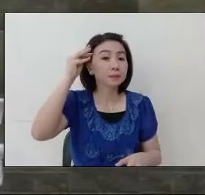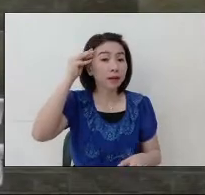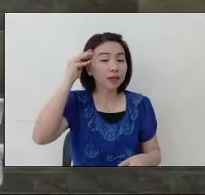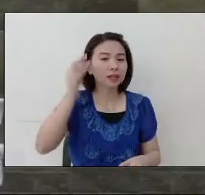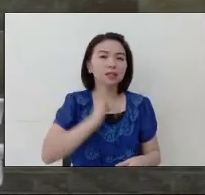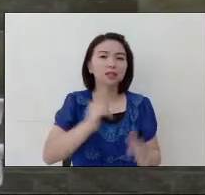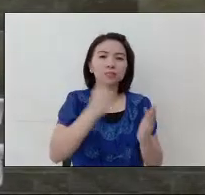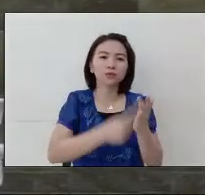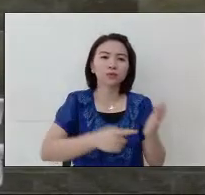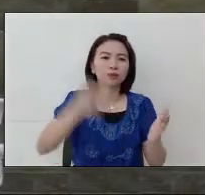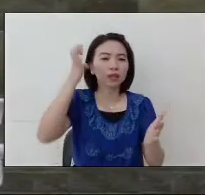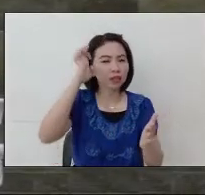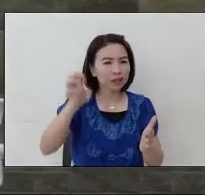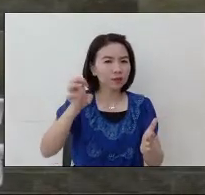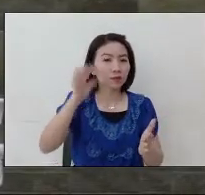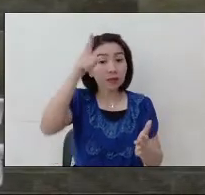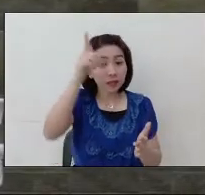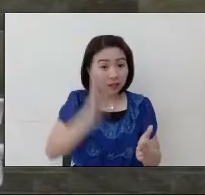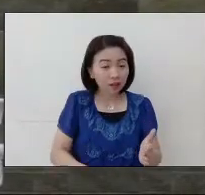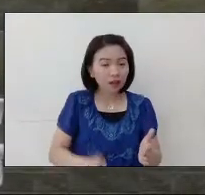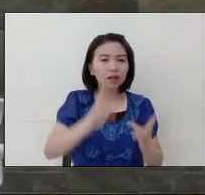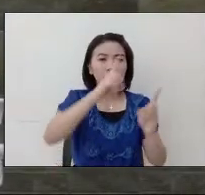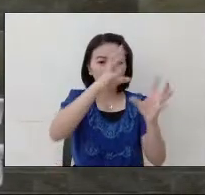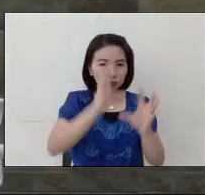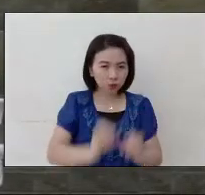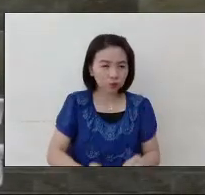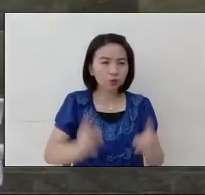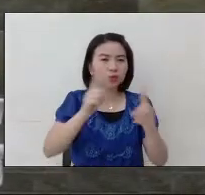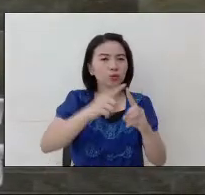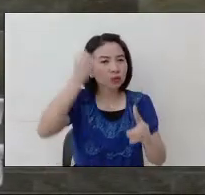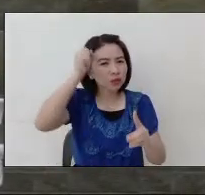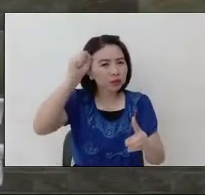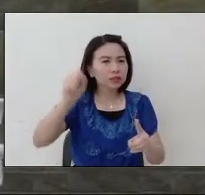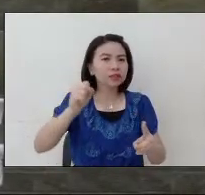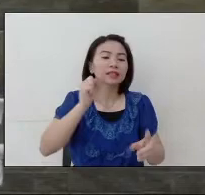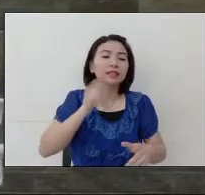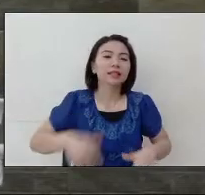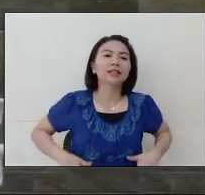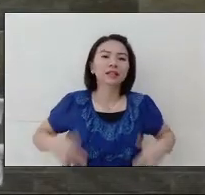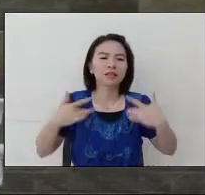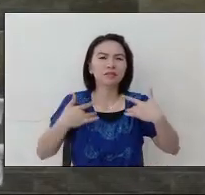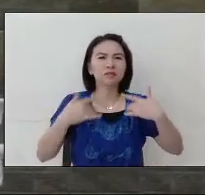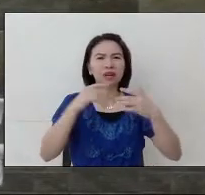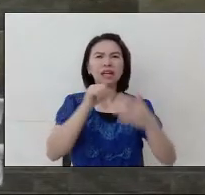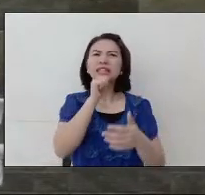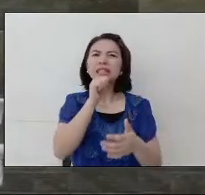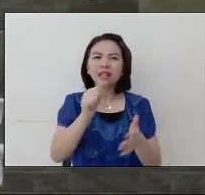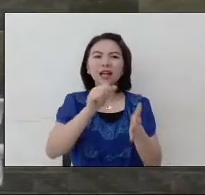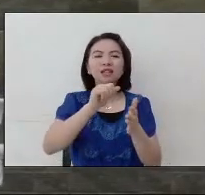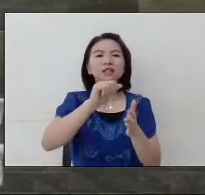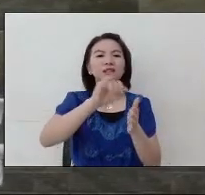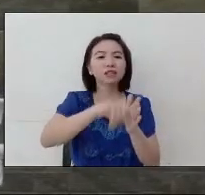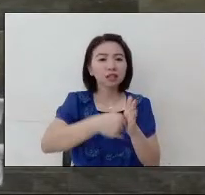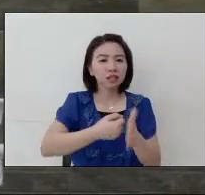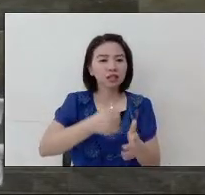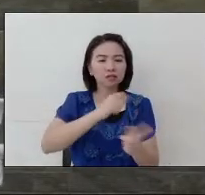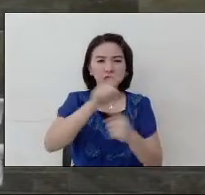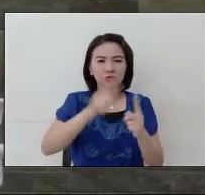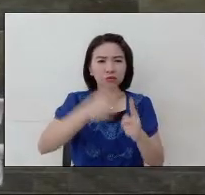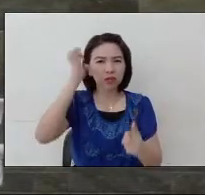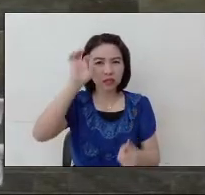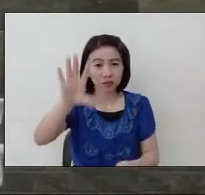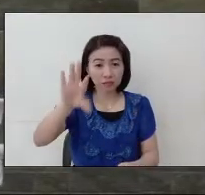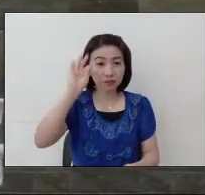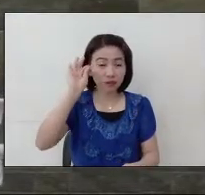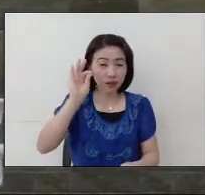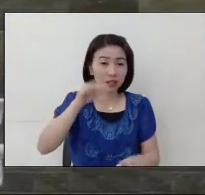nung siya natagpuan doon sa on the way, on his way to Damascus, hindi lamang yung natagpuan na siya dinala doon kay